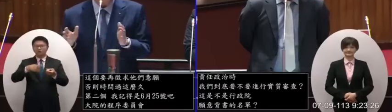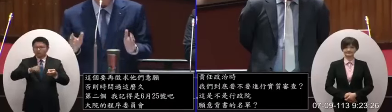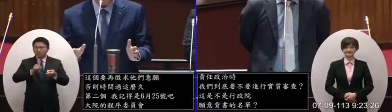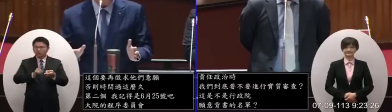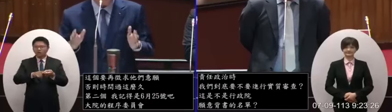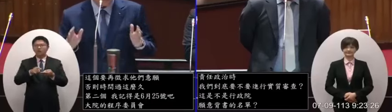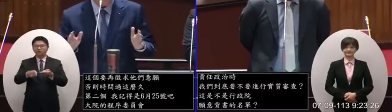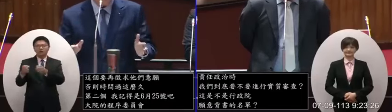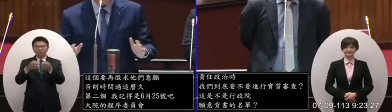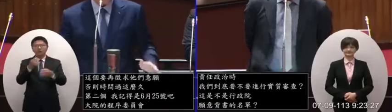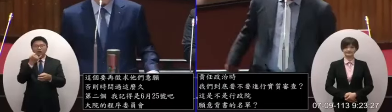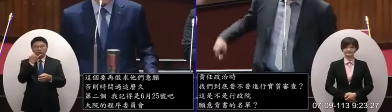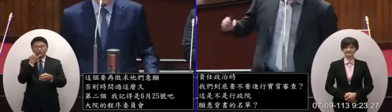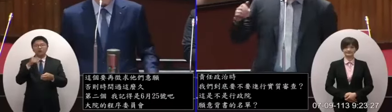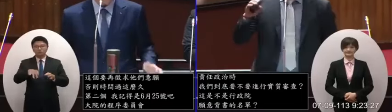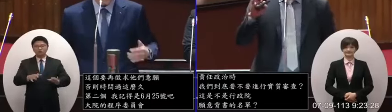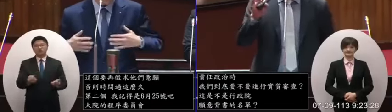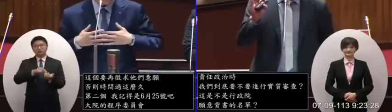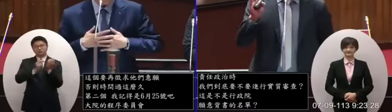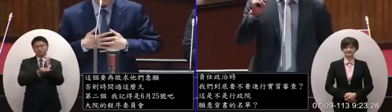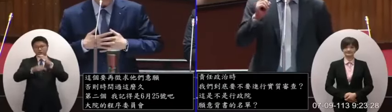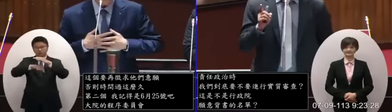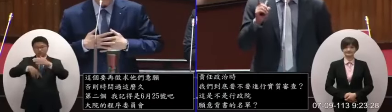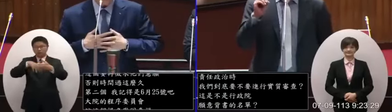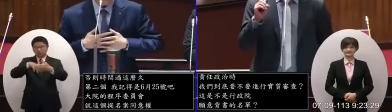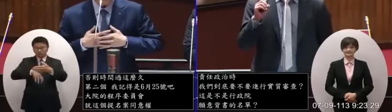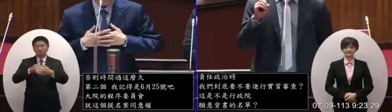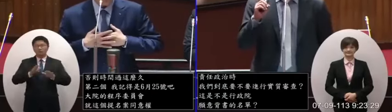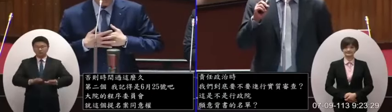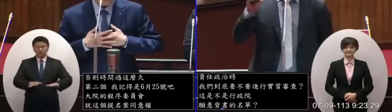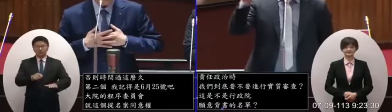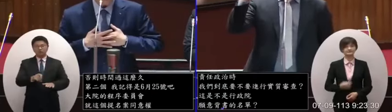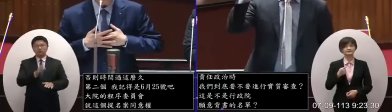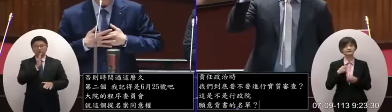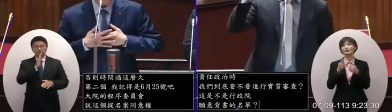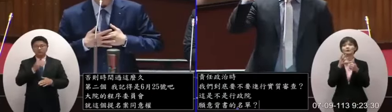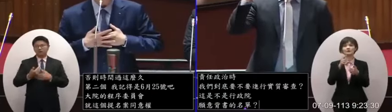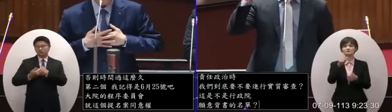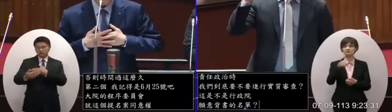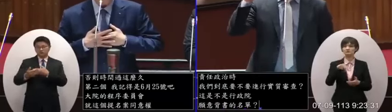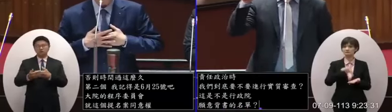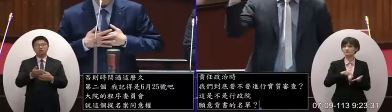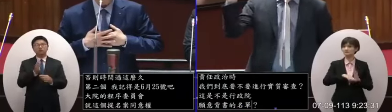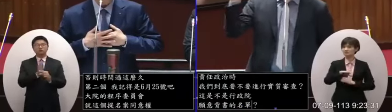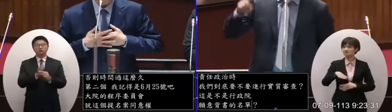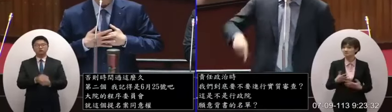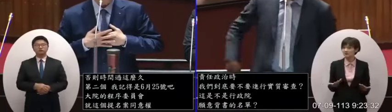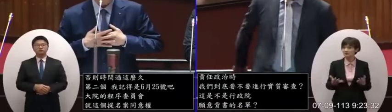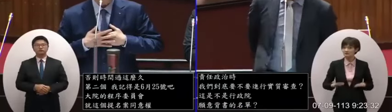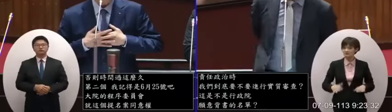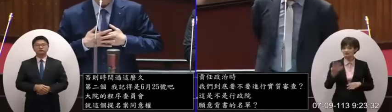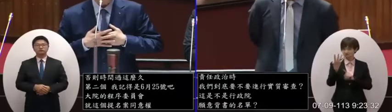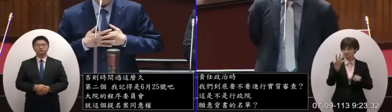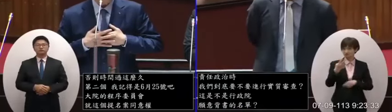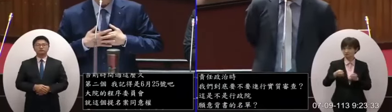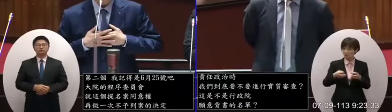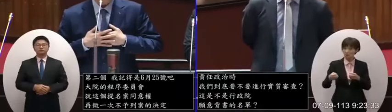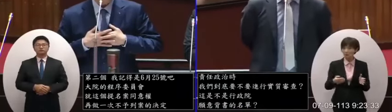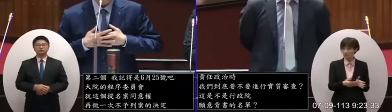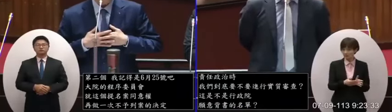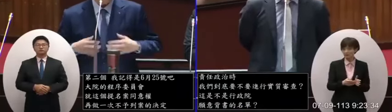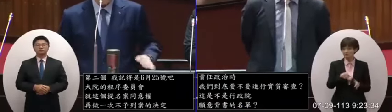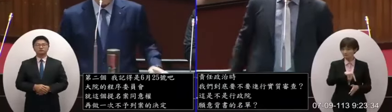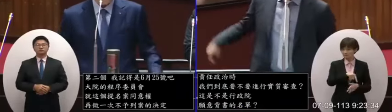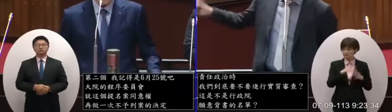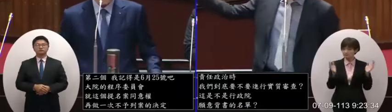事情在大院里面也一直在进行当中。所以 现在是问了你的立场，你、 我的态度， 你四位谈完了以后，现在这四位你是不是都背书？因